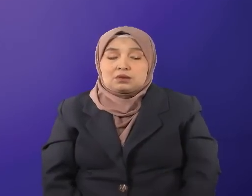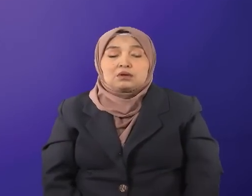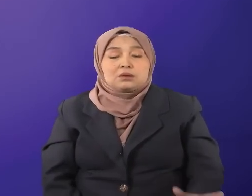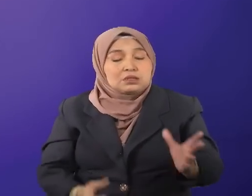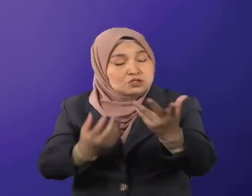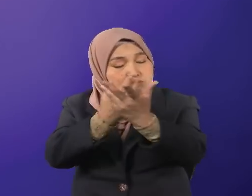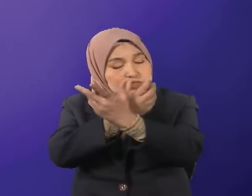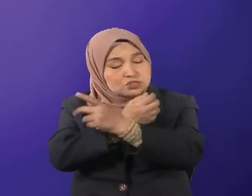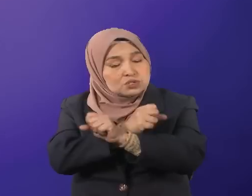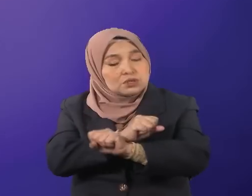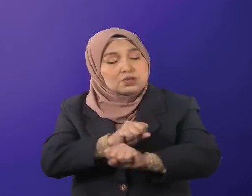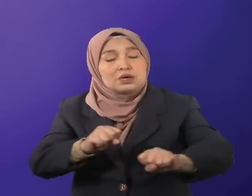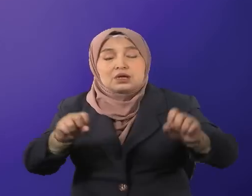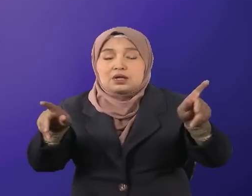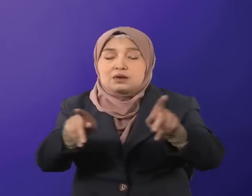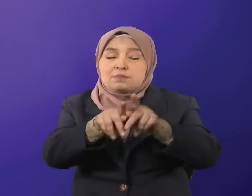وأزواج